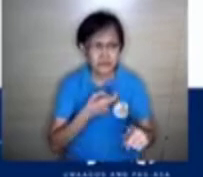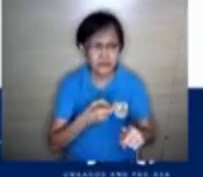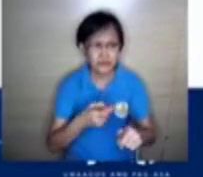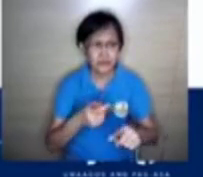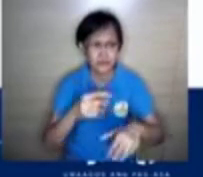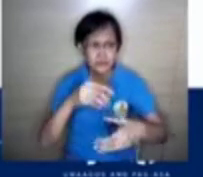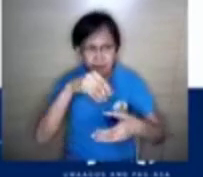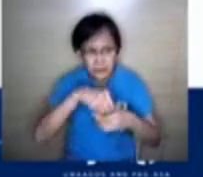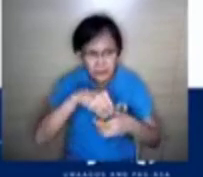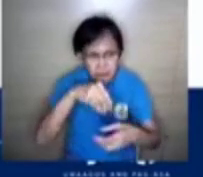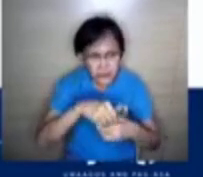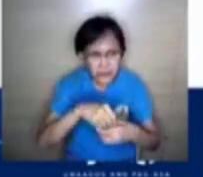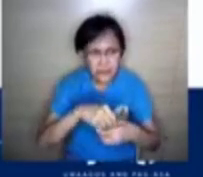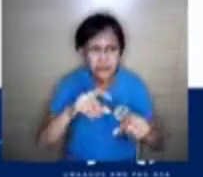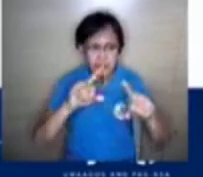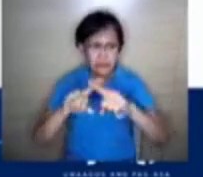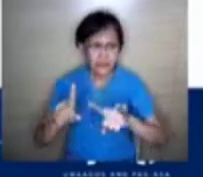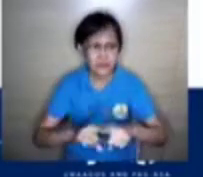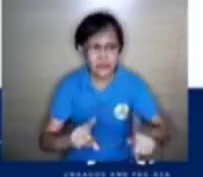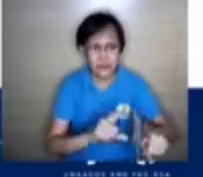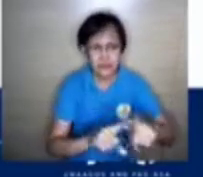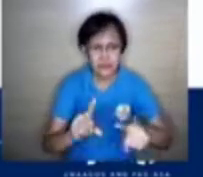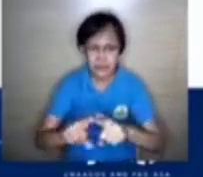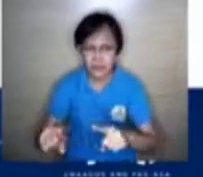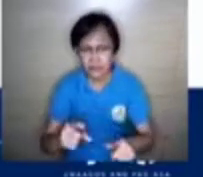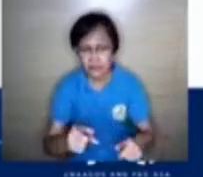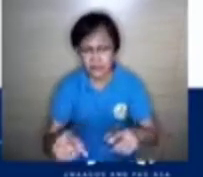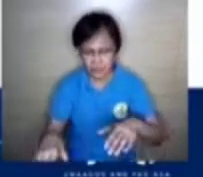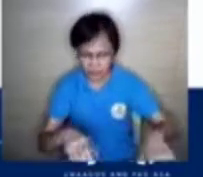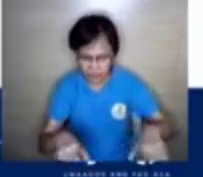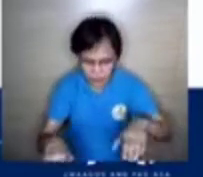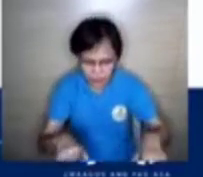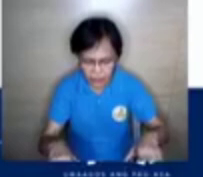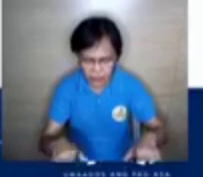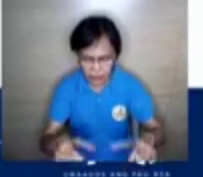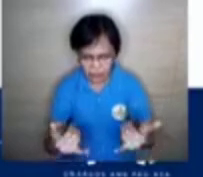Lalo na po yung mga CSO reps natin at mga nanonood sa bahay nila.